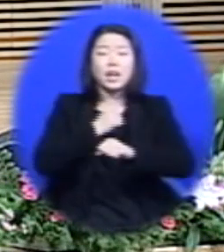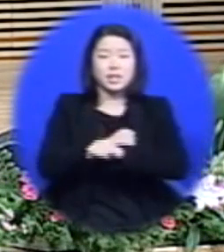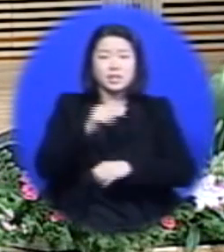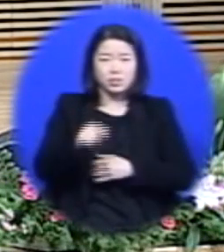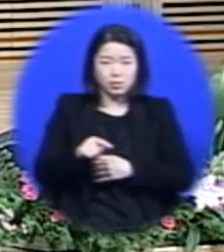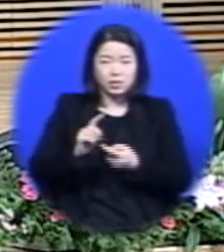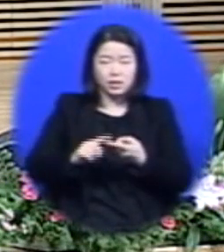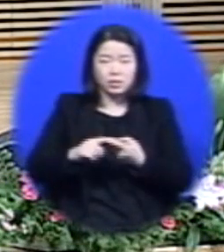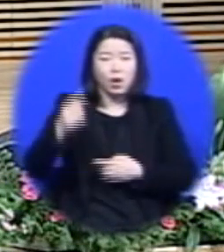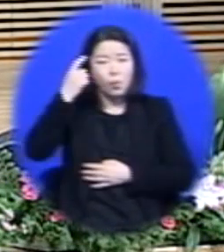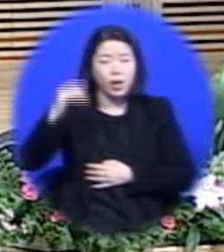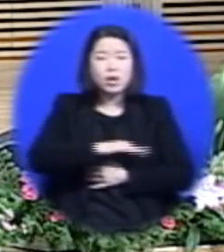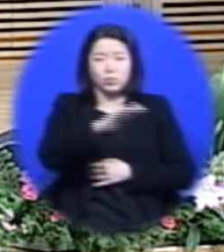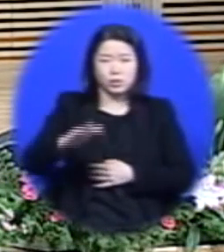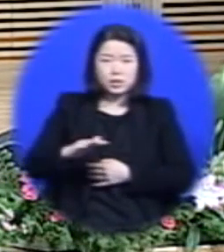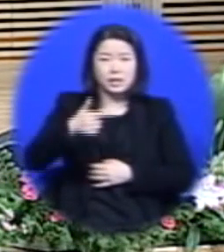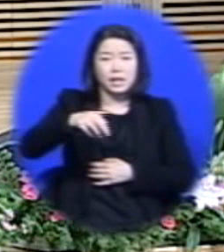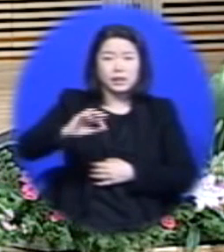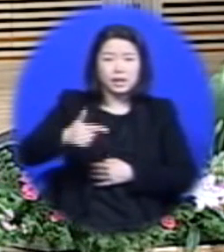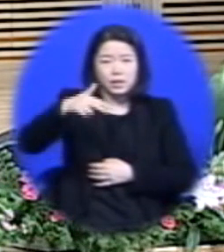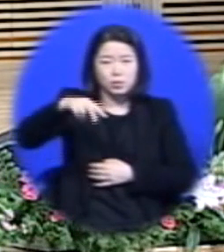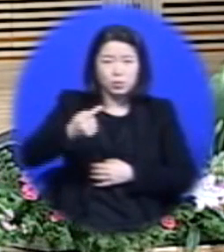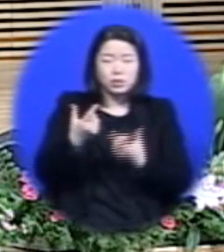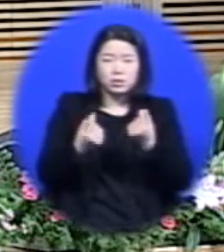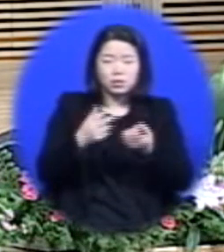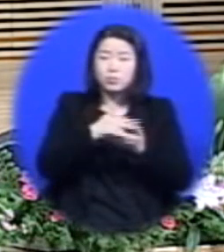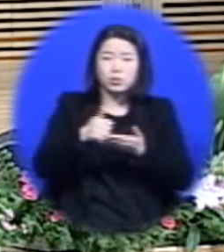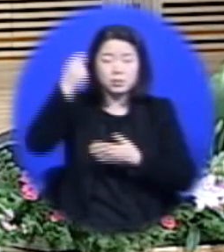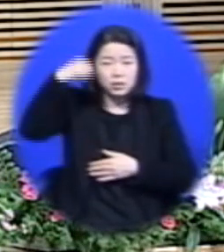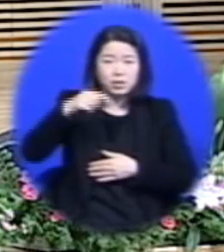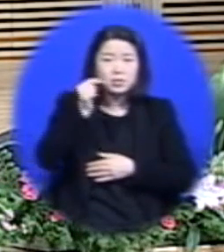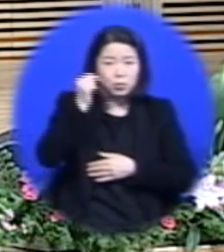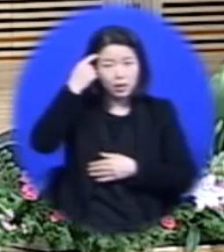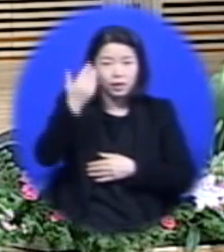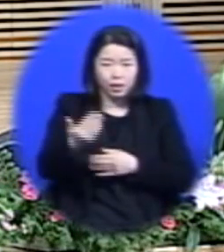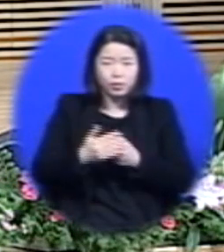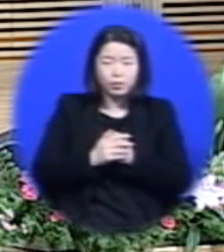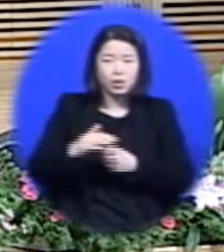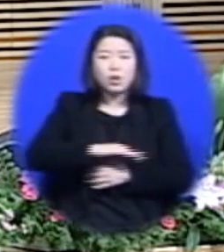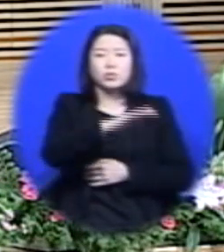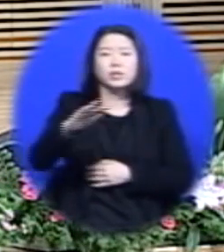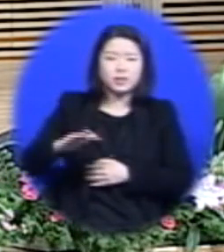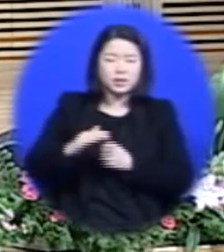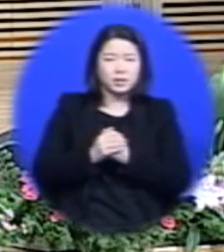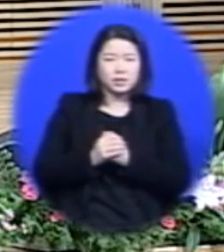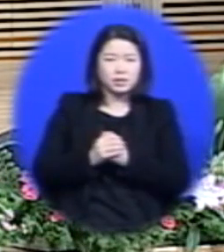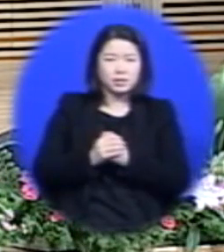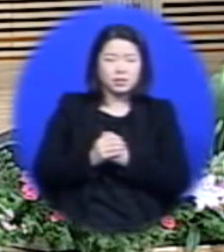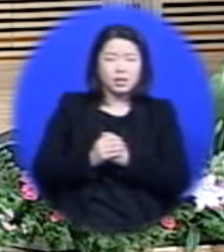왜 우리는 미주 늘 갠 저처럼 그렇게 주님을 느끼지 못 할까요 우리는 요